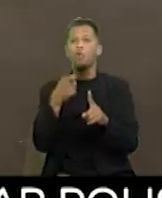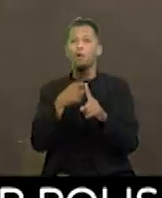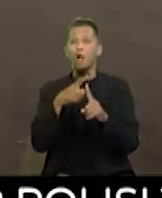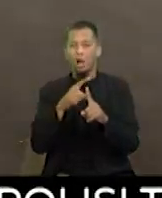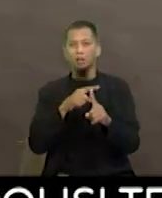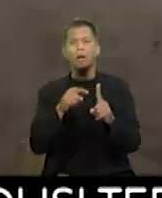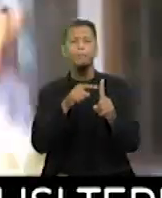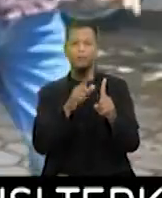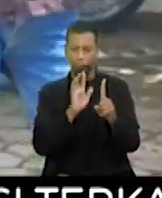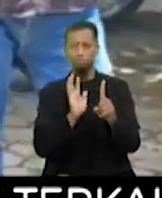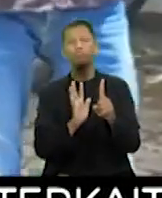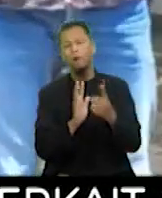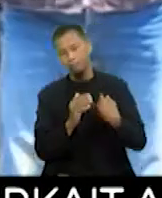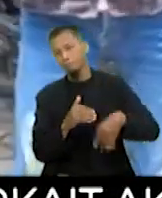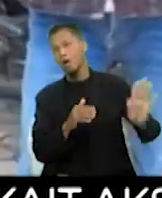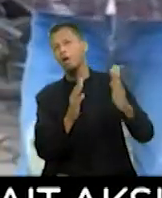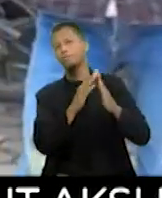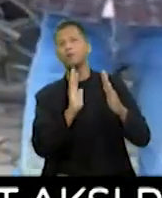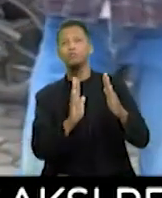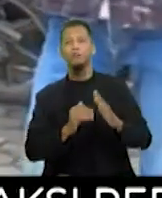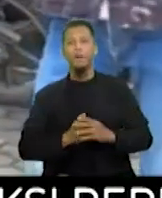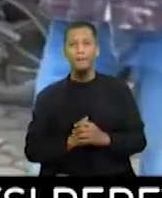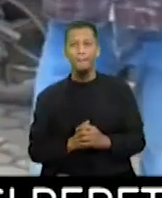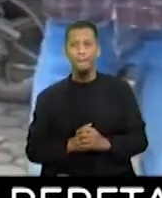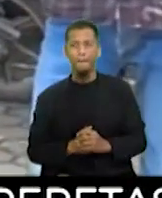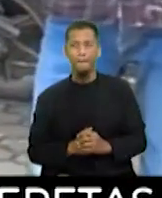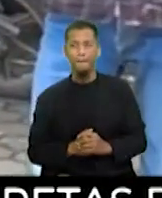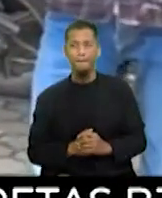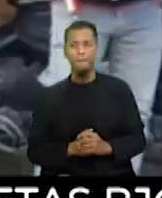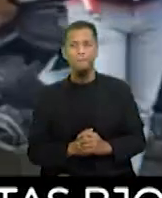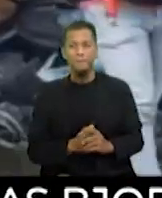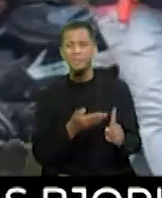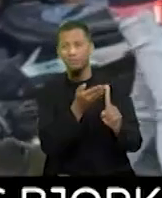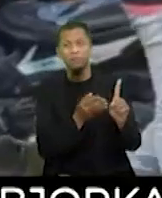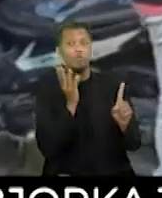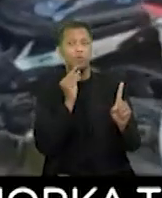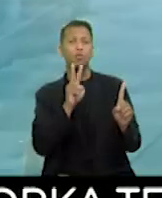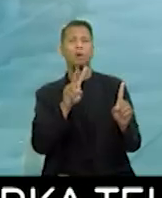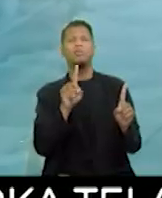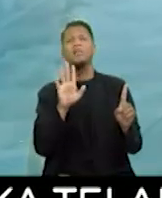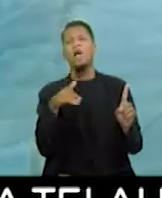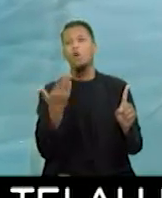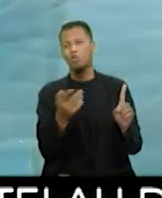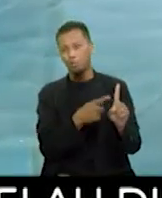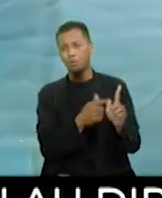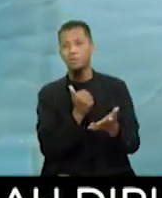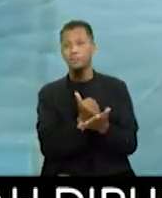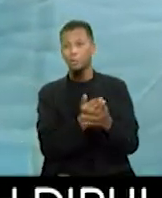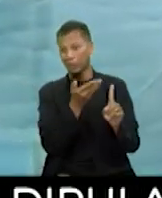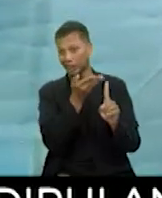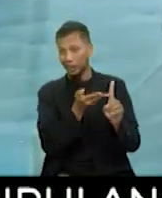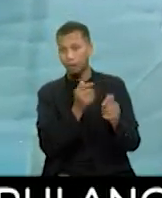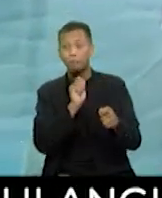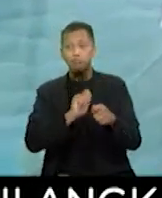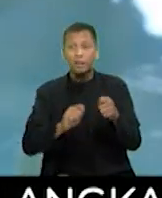Kulon, Dagangan, Madiun, Jawa Timur. Pemuda berusia 21 tahun ini mengaku membuat akun Telegram dan memposting